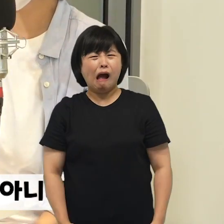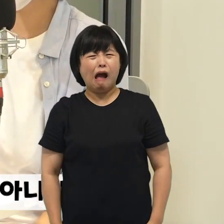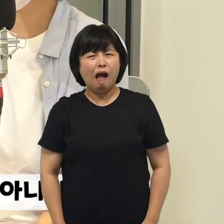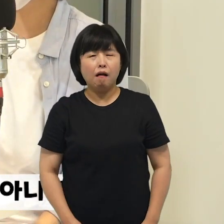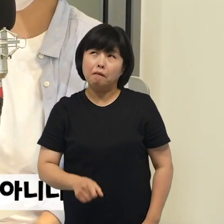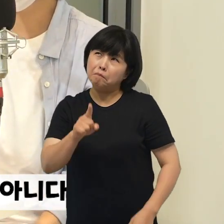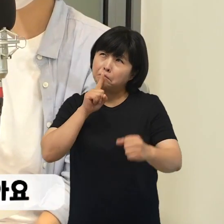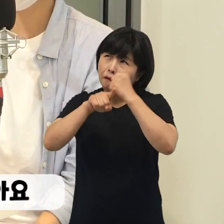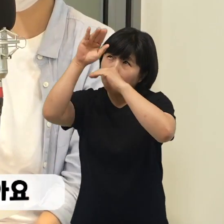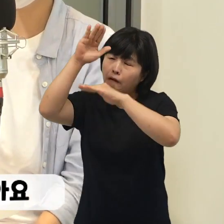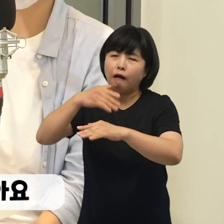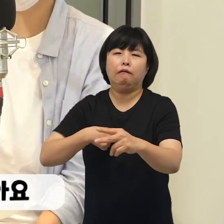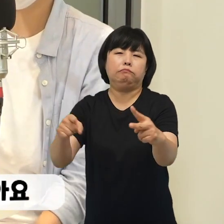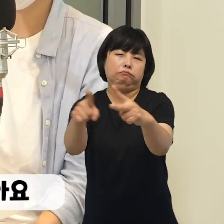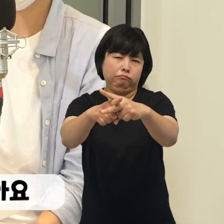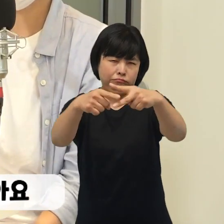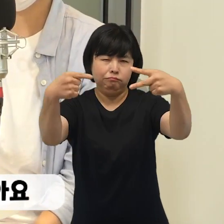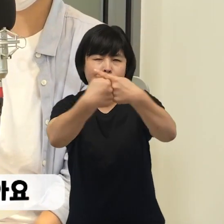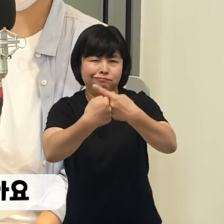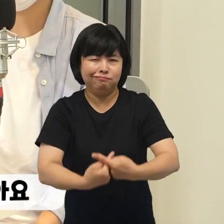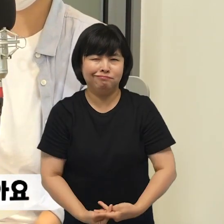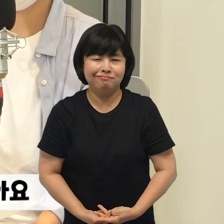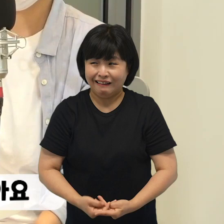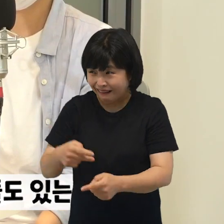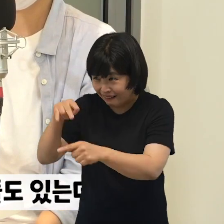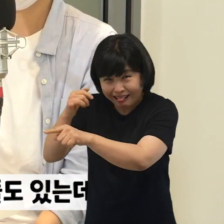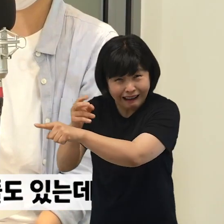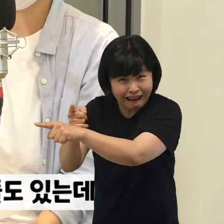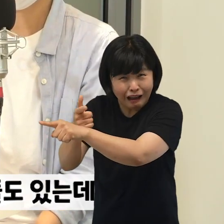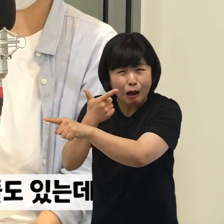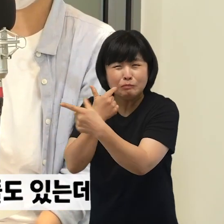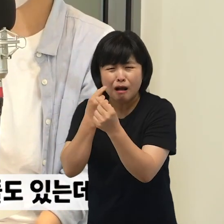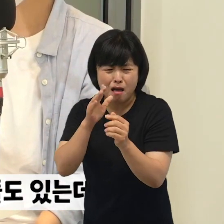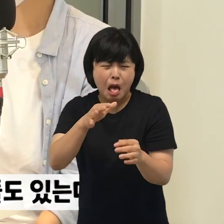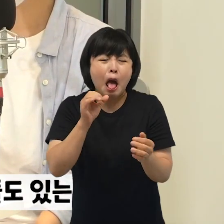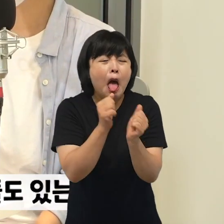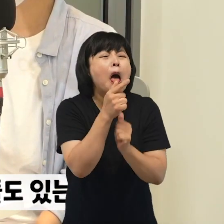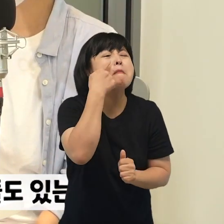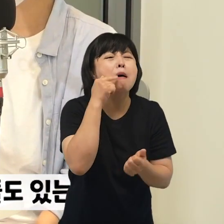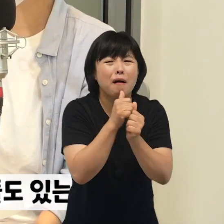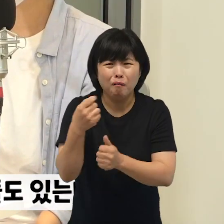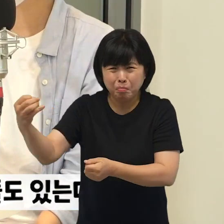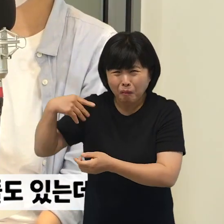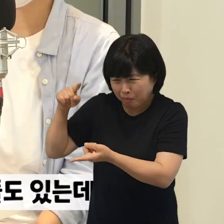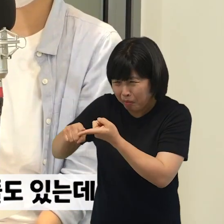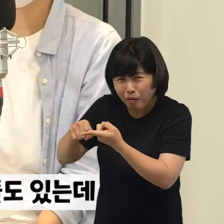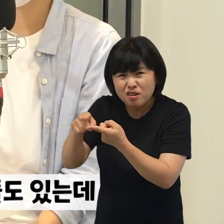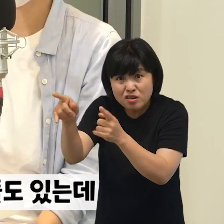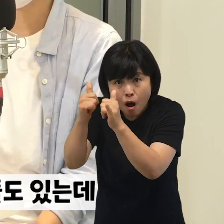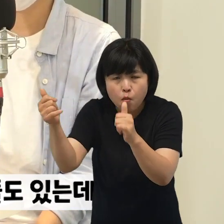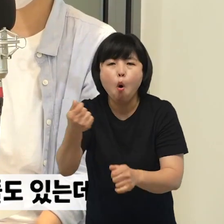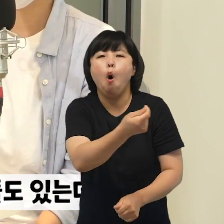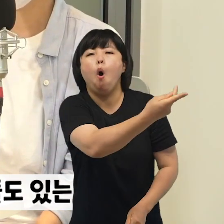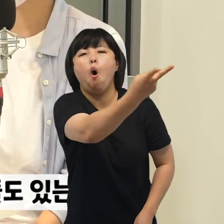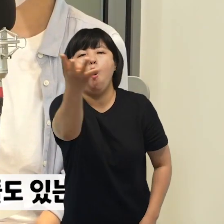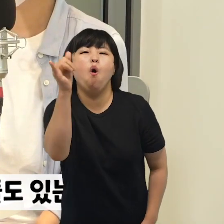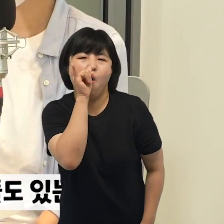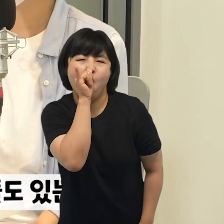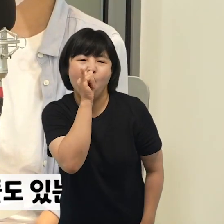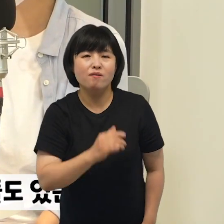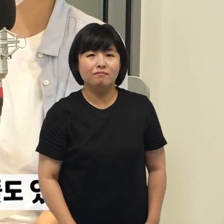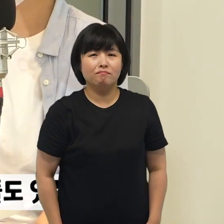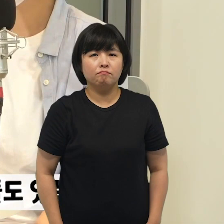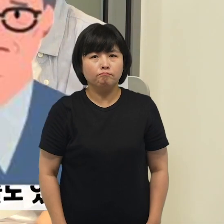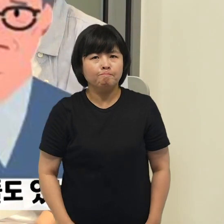쉽게 하는 게 아니다 이렇게 말씀을 하시는지 알 것 같아요. 맞아요. 물론 그렇죠. 신영님 아버님처럼 이렇게 권해주시는 분들도